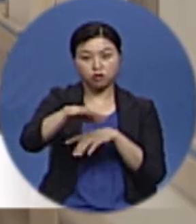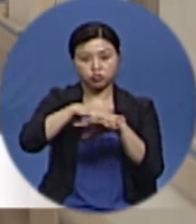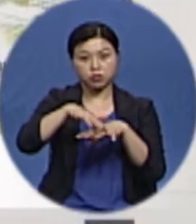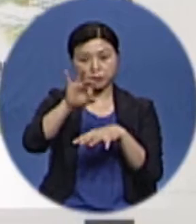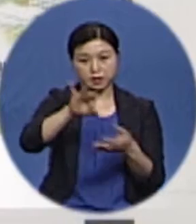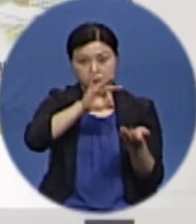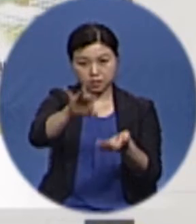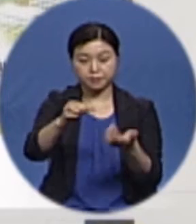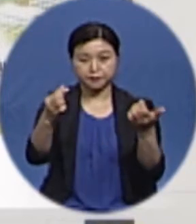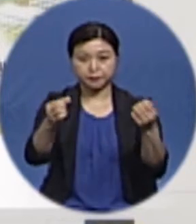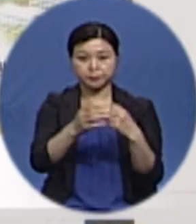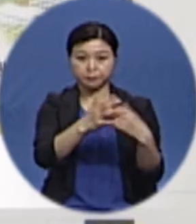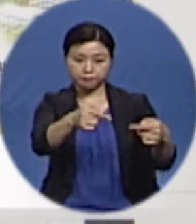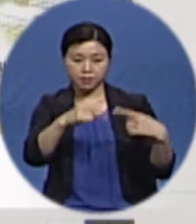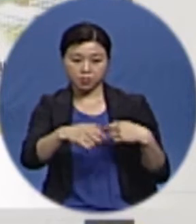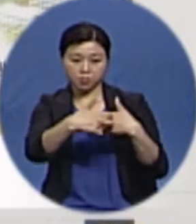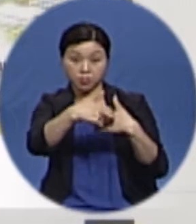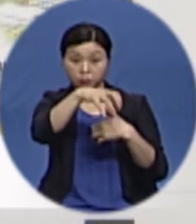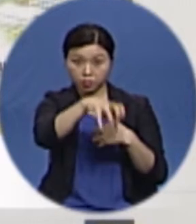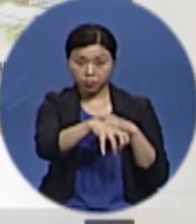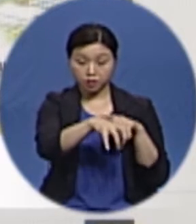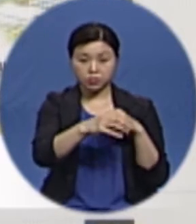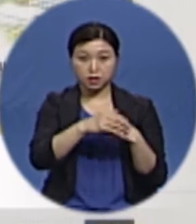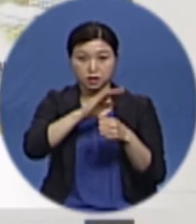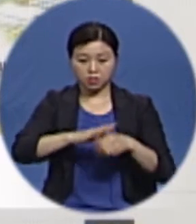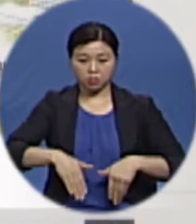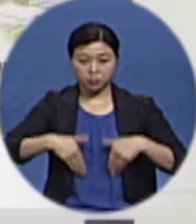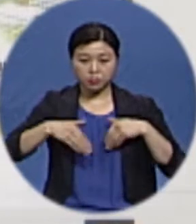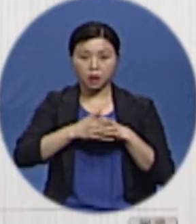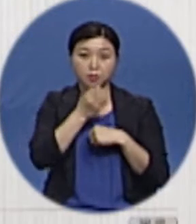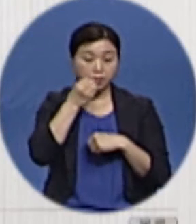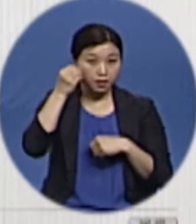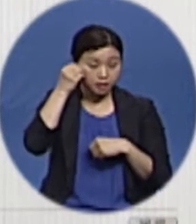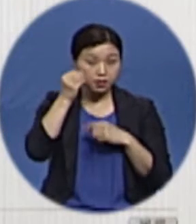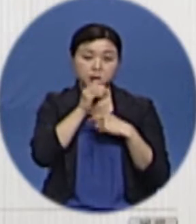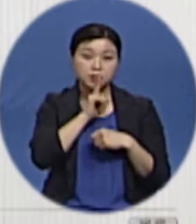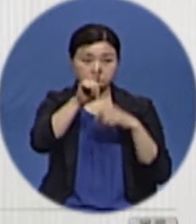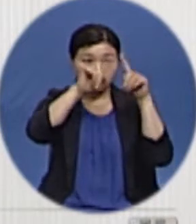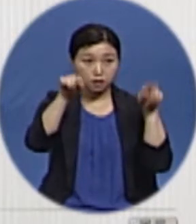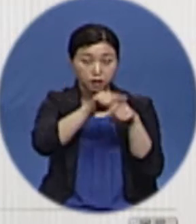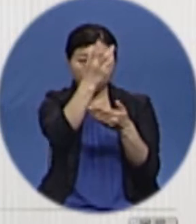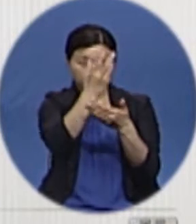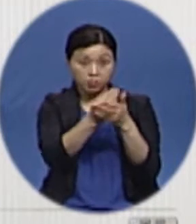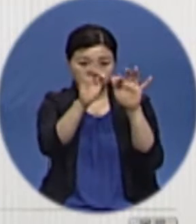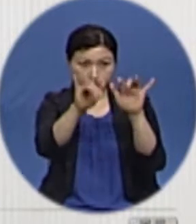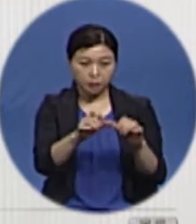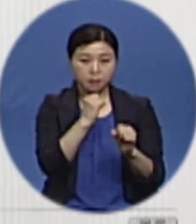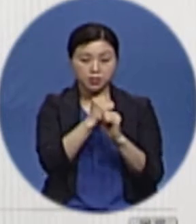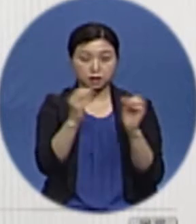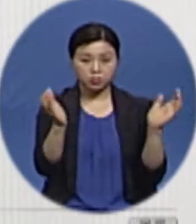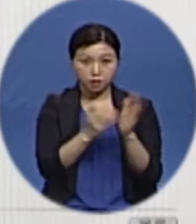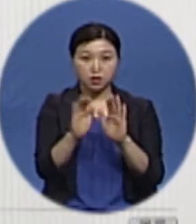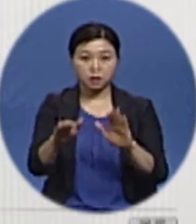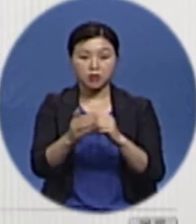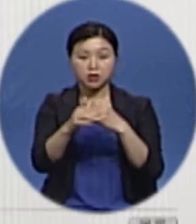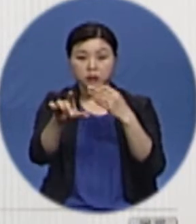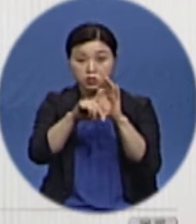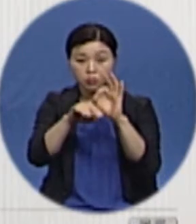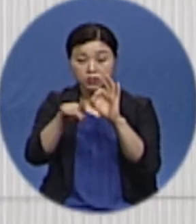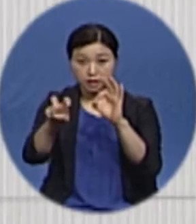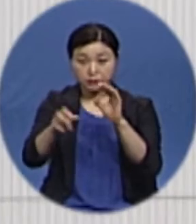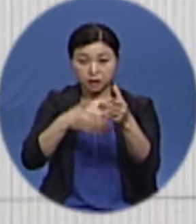지원됩니다. 참가 희망 의료기관은 경상남도 홈페이지에서 신청 서식을 내려받아 작성 후 오는 10월